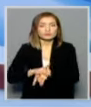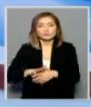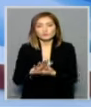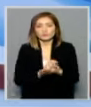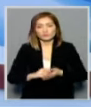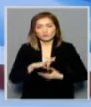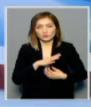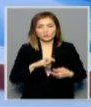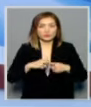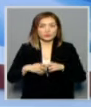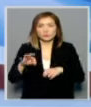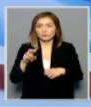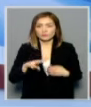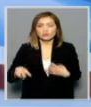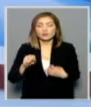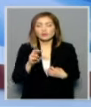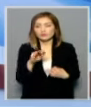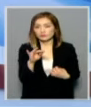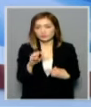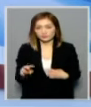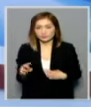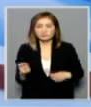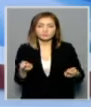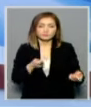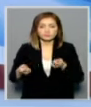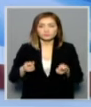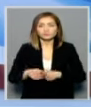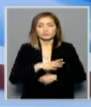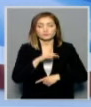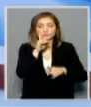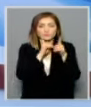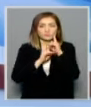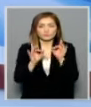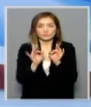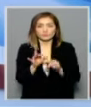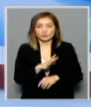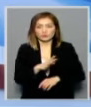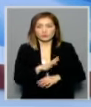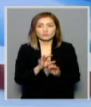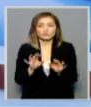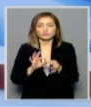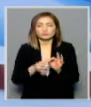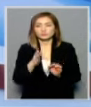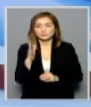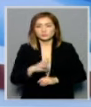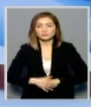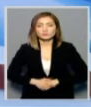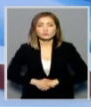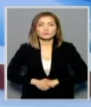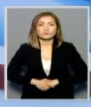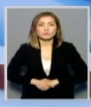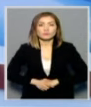жойылды. Бұл мәселе облыс әкімі Махамбет Досмұхамбетов төрағалығымен өткен келелі жиында айтылды. Тақырыпты толығырақ тілші